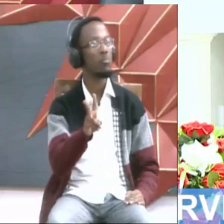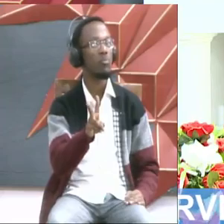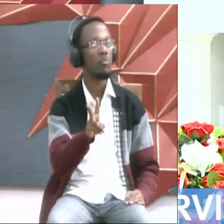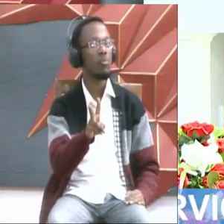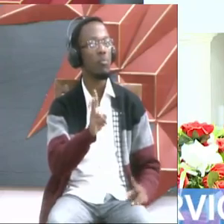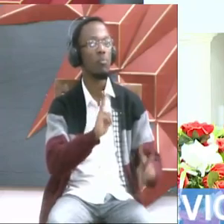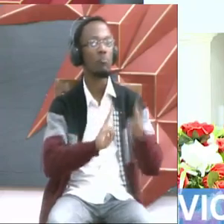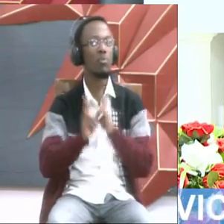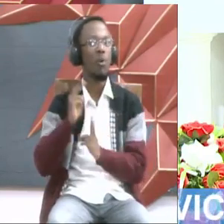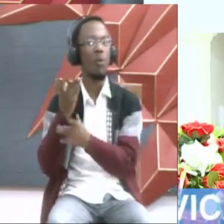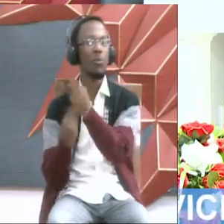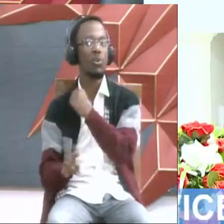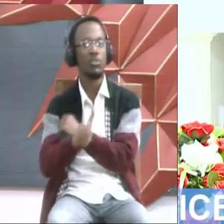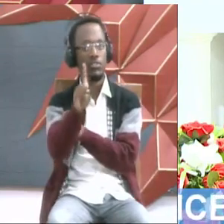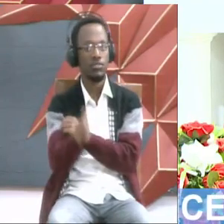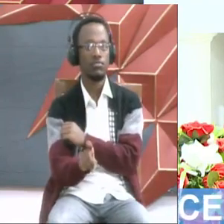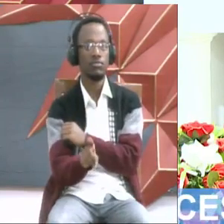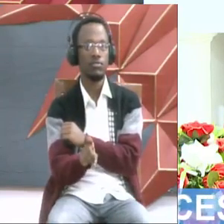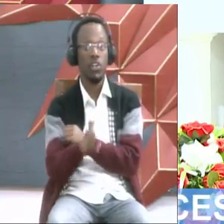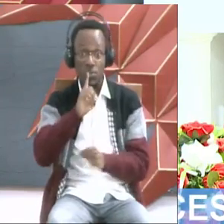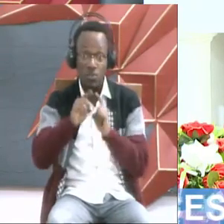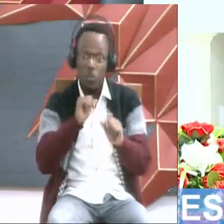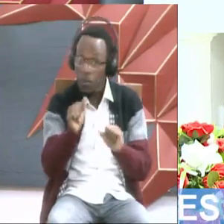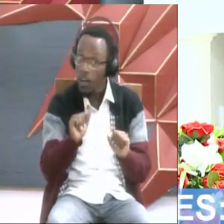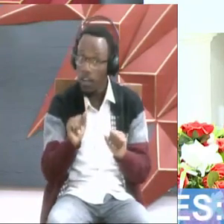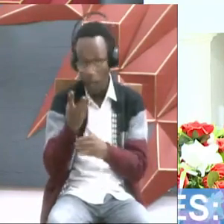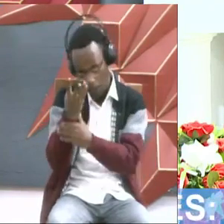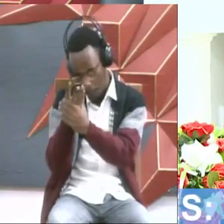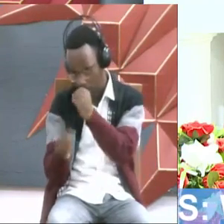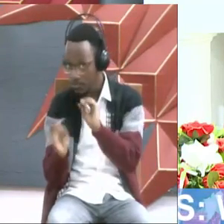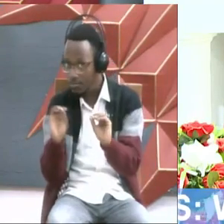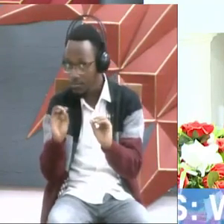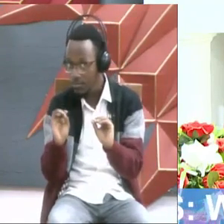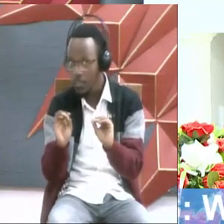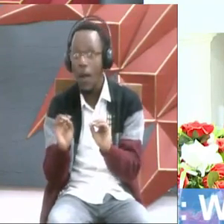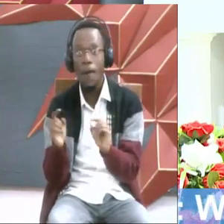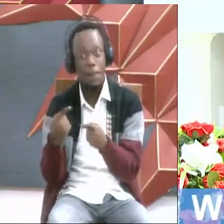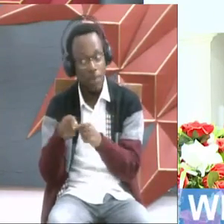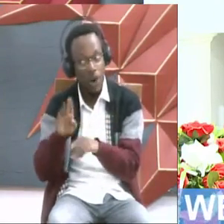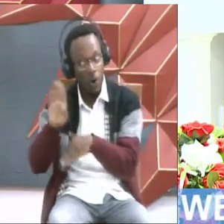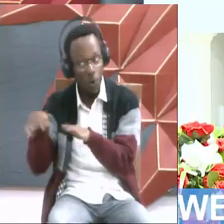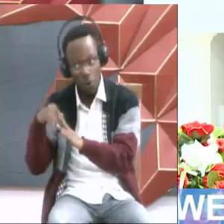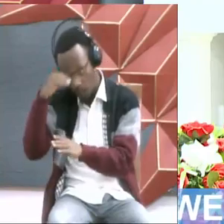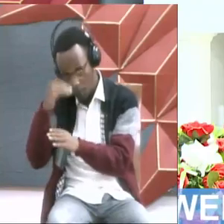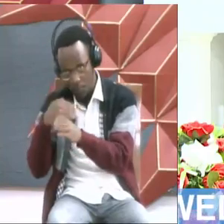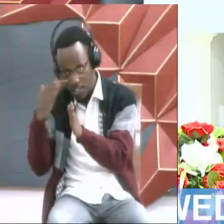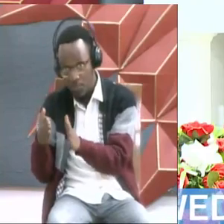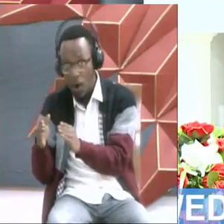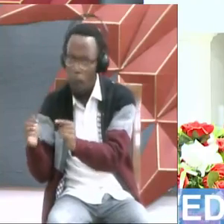avait quelqu'un qui était absent? Est-ce qu'ils étaient absents? Ils